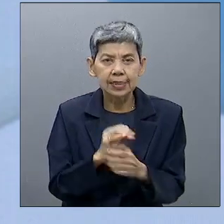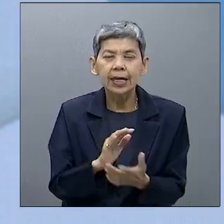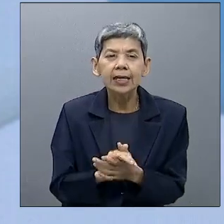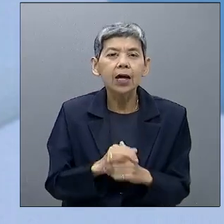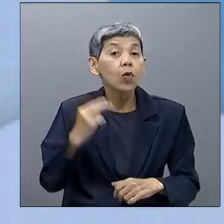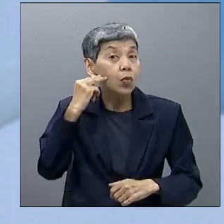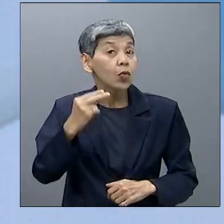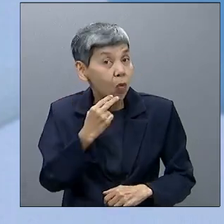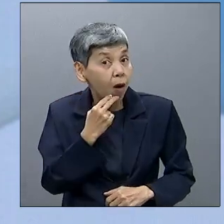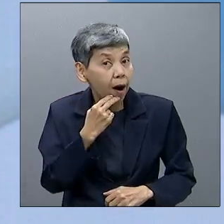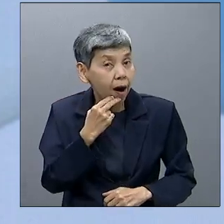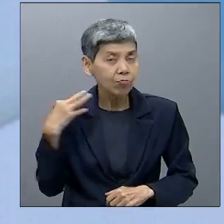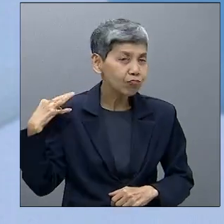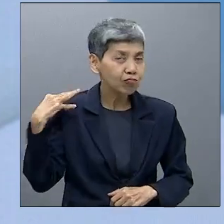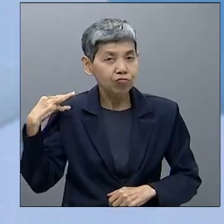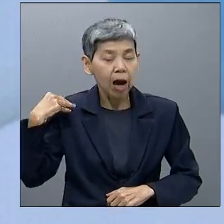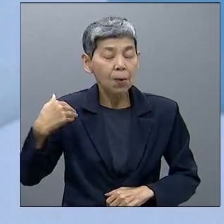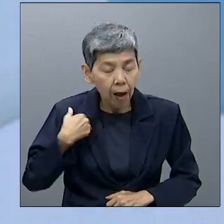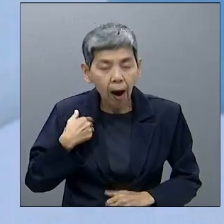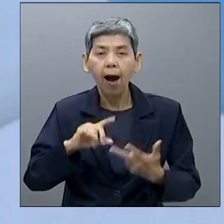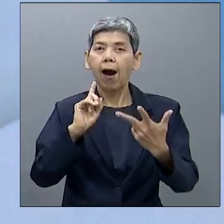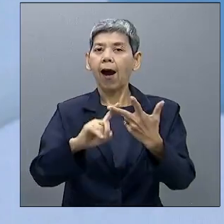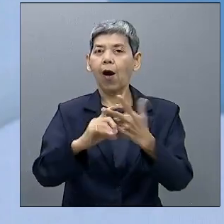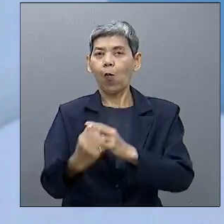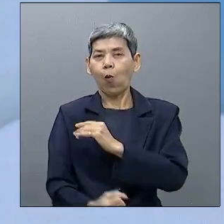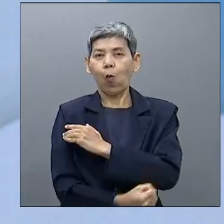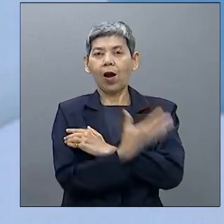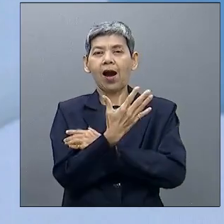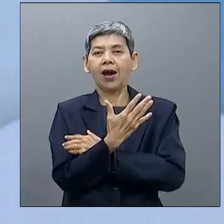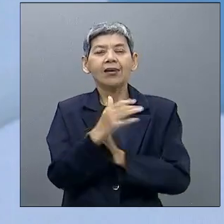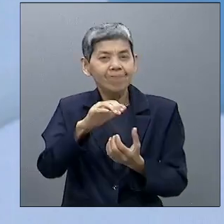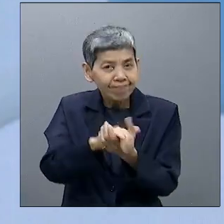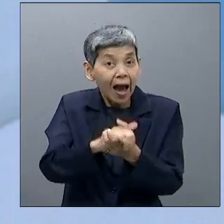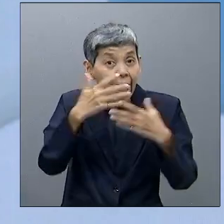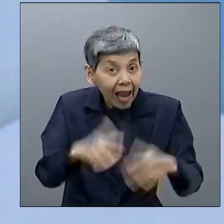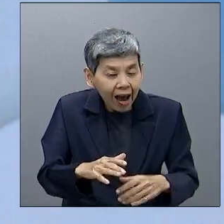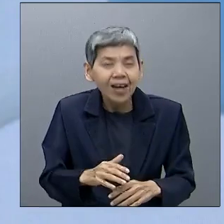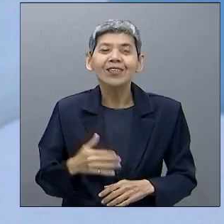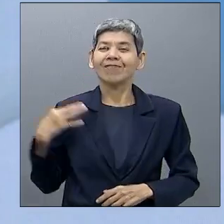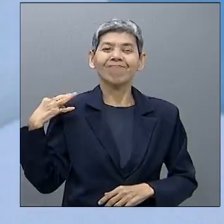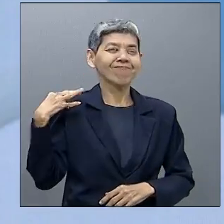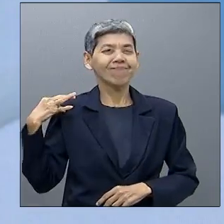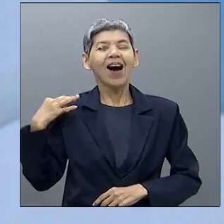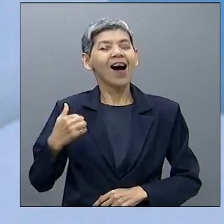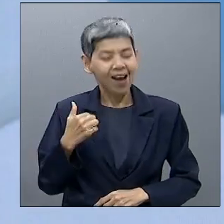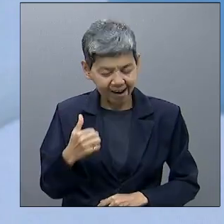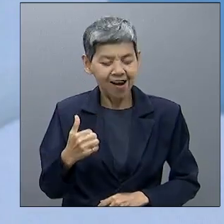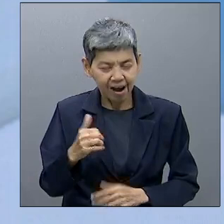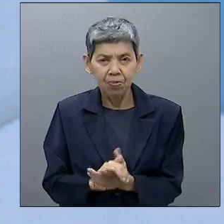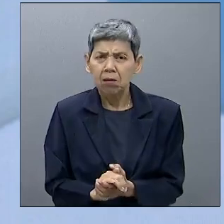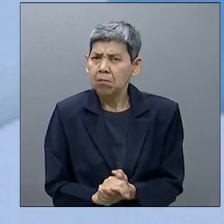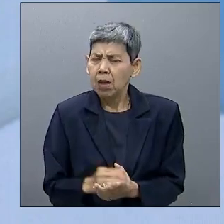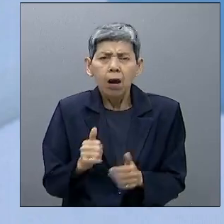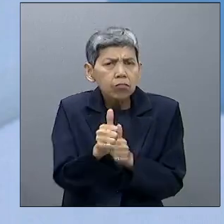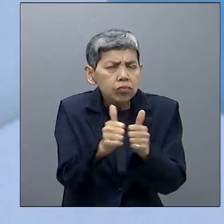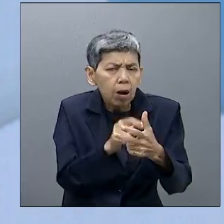ก็คือการประกวดคนหูหนวกรวมไปถึงล่าสุดนั่นก็คือการเปิดโอกาสให้กับผู้หญิงที่สมรสแล้วได้เข้ามาประกวดนางงามด้วยเช่นกันว่าแต่การประ